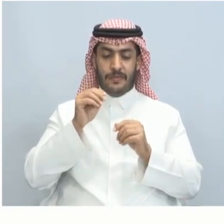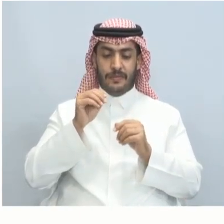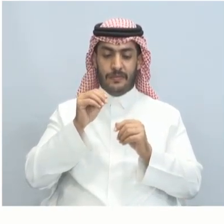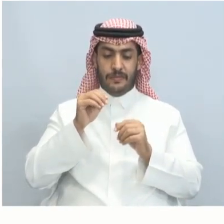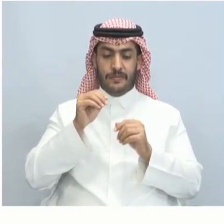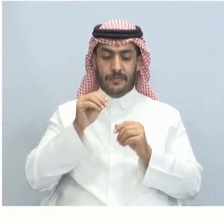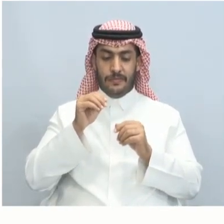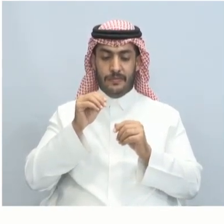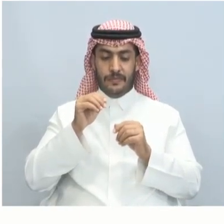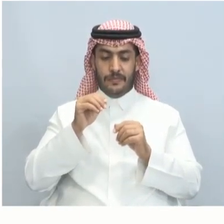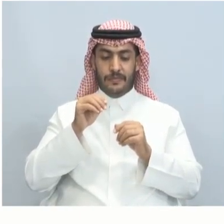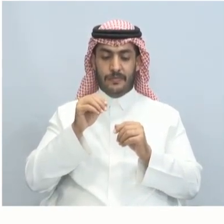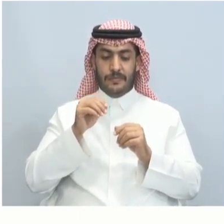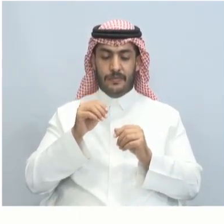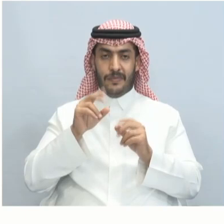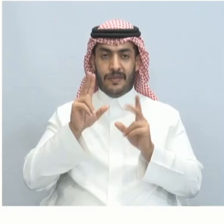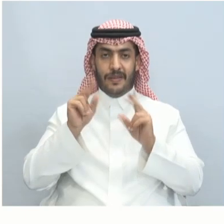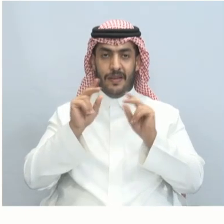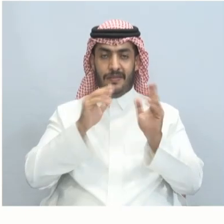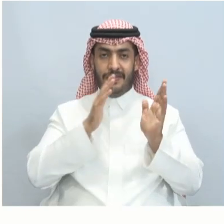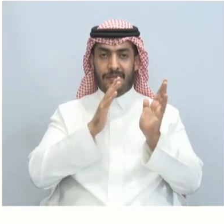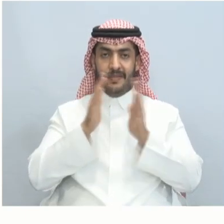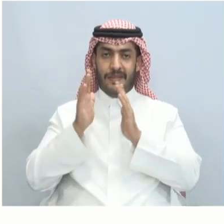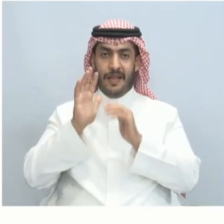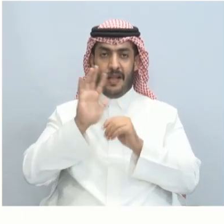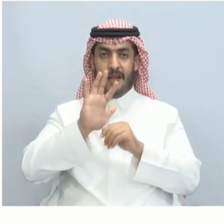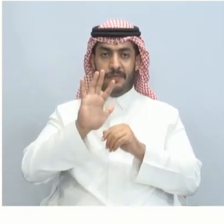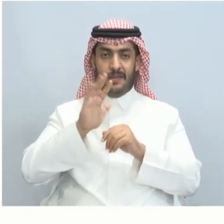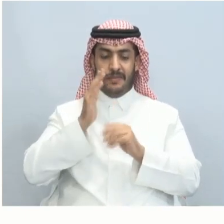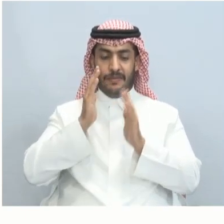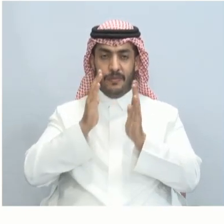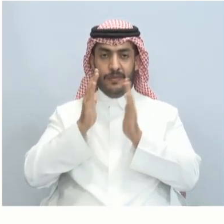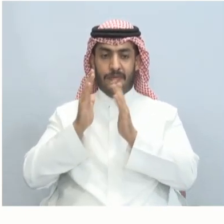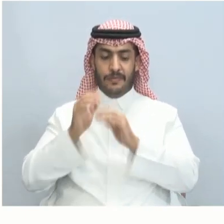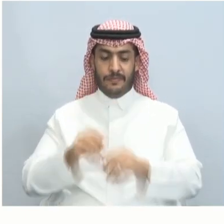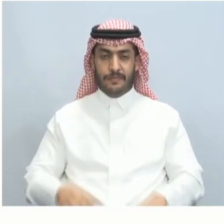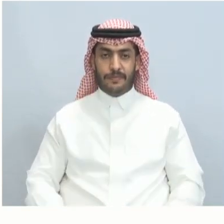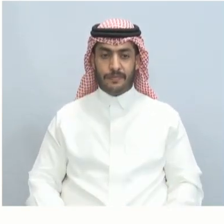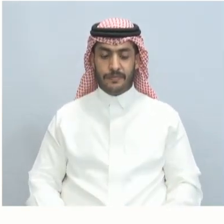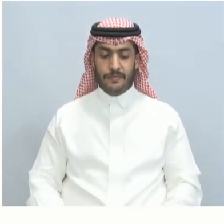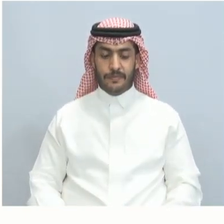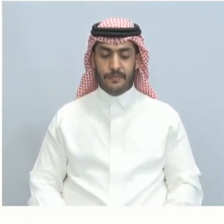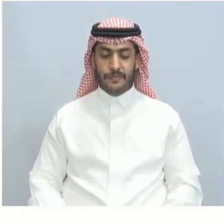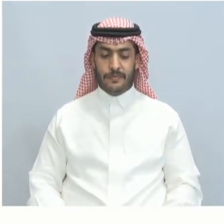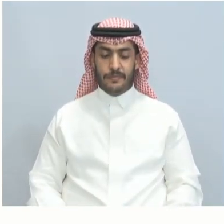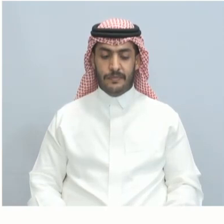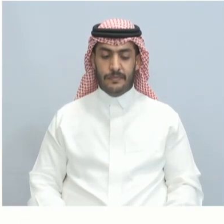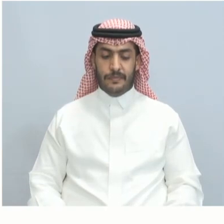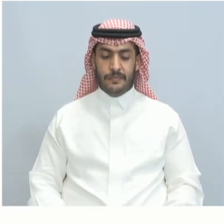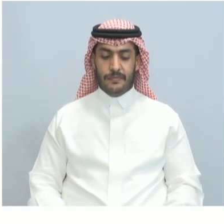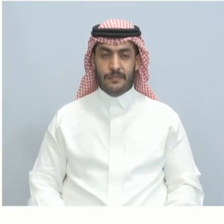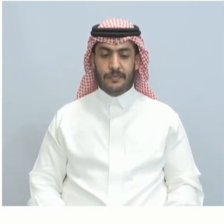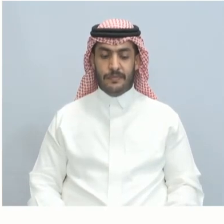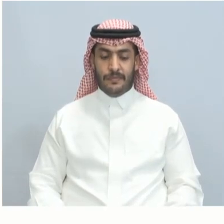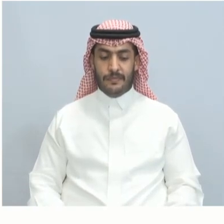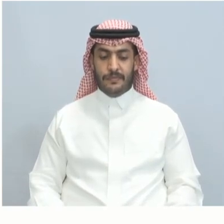3 4 5 خمس وحدات ايضا هذا الراس 1 2 3 4 5 هذا